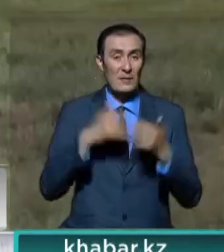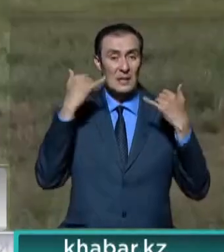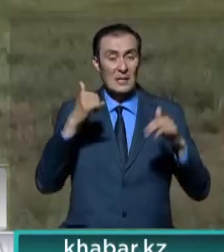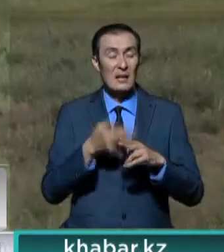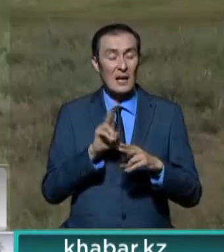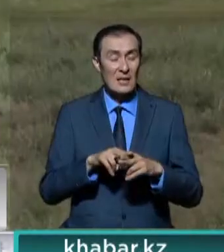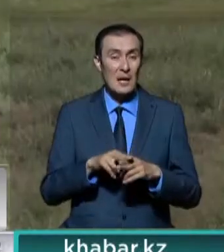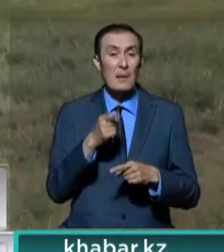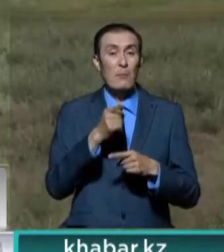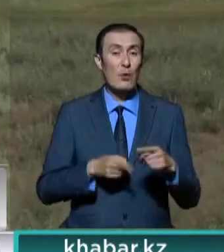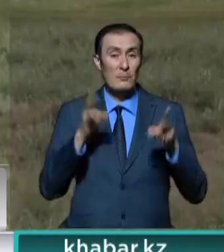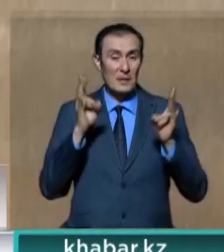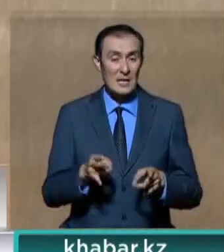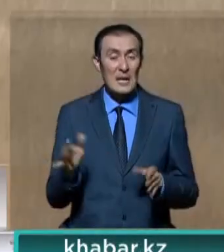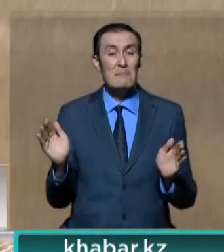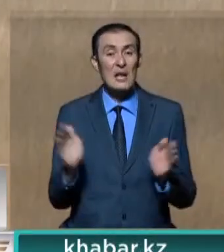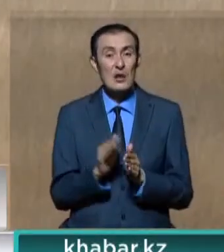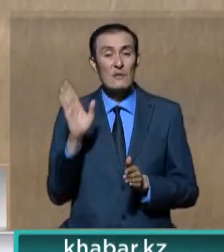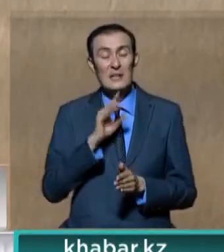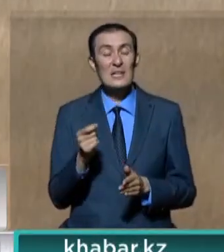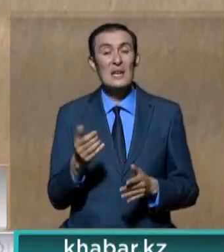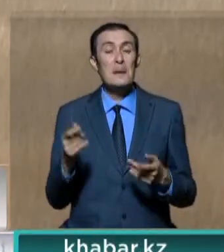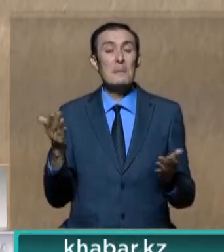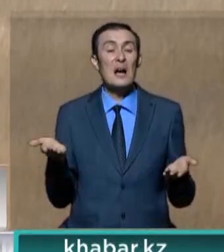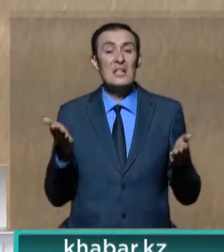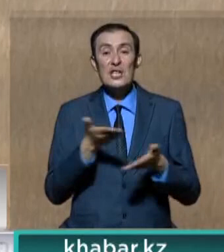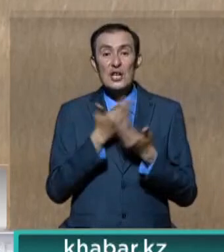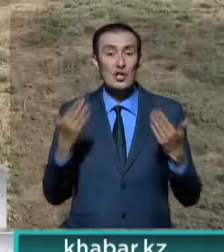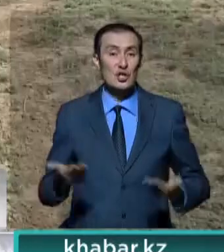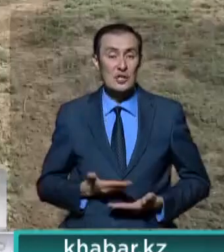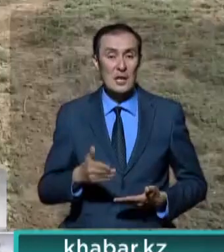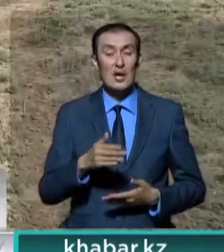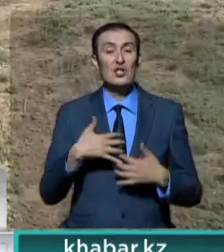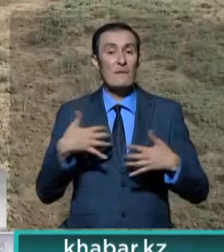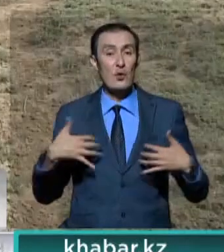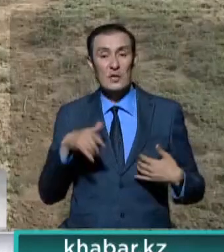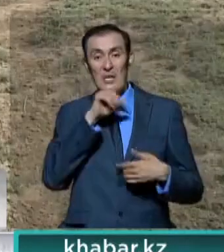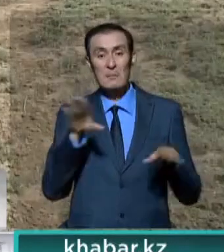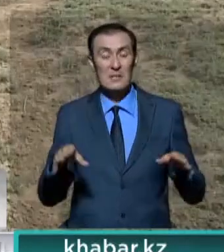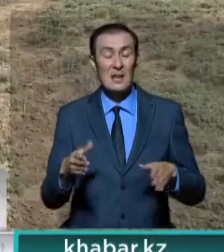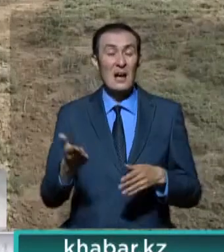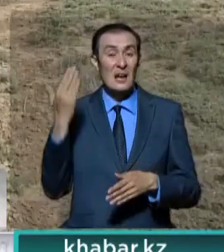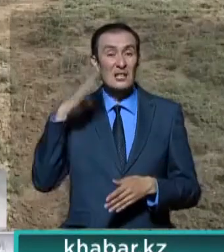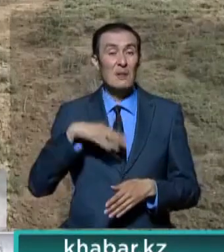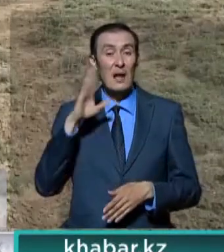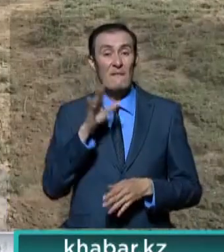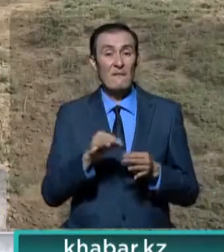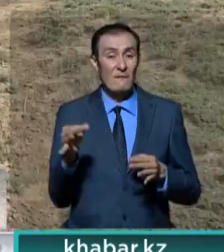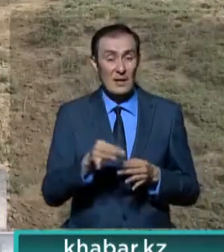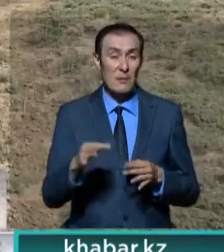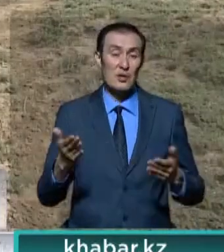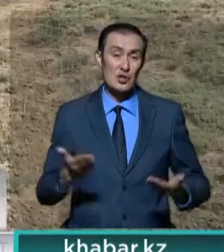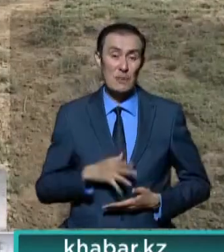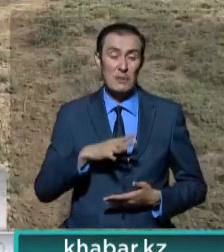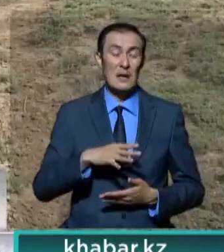сельчане, это полбеды. Мелеющие озера лишают мест обитания птиц и животных. Когда в озере была вода, здесь